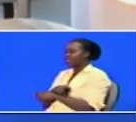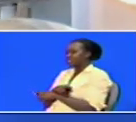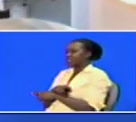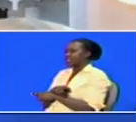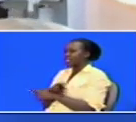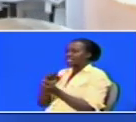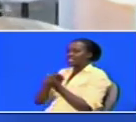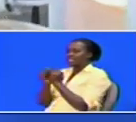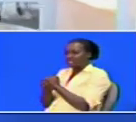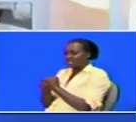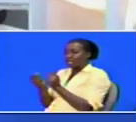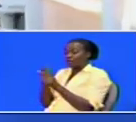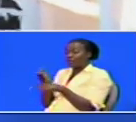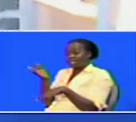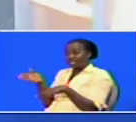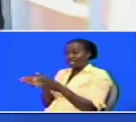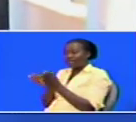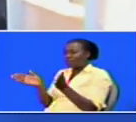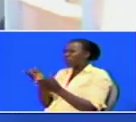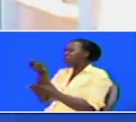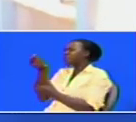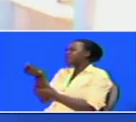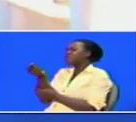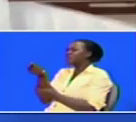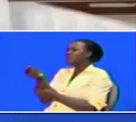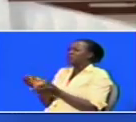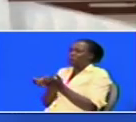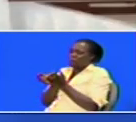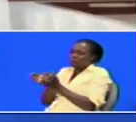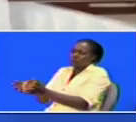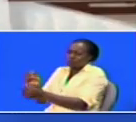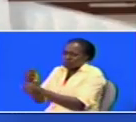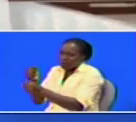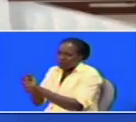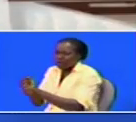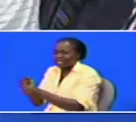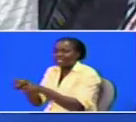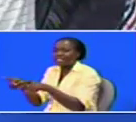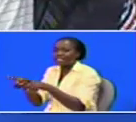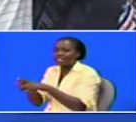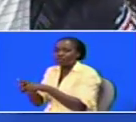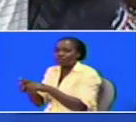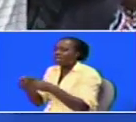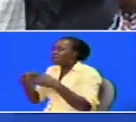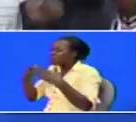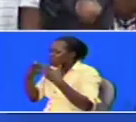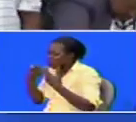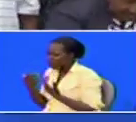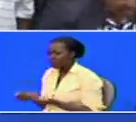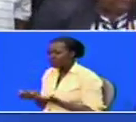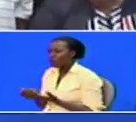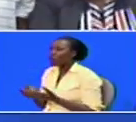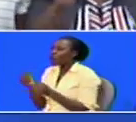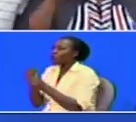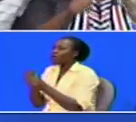wanapumzishana. Huku kwingine tuko kidogo, kwa hivyo sasa tunasukuma kazi. Kama ukiingia asubuhi natoka hata jioni, mara nyingi unapata mnafanya kazi